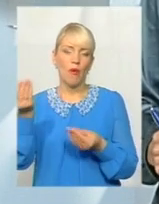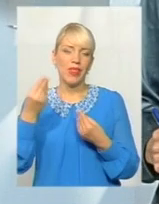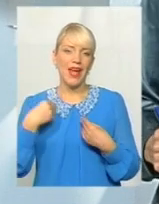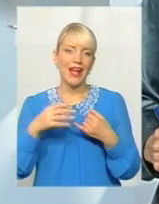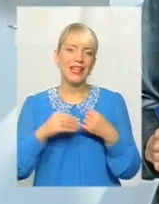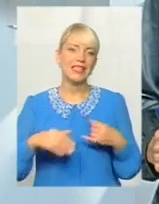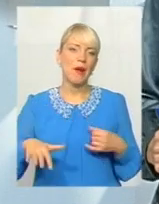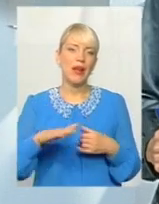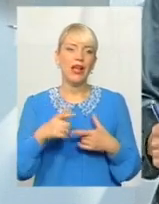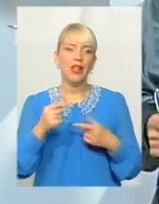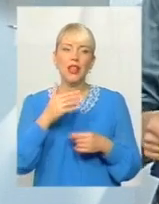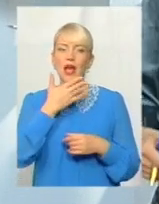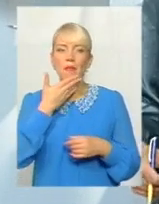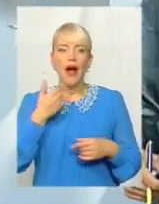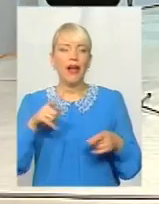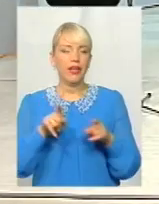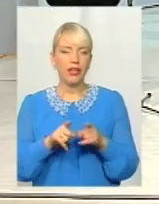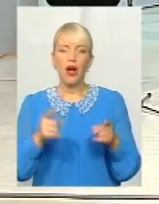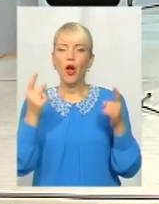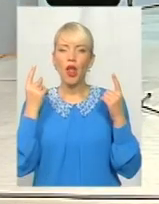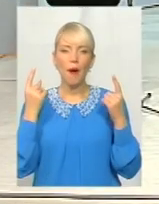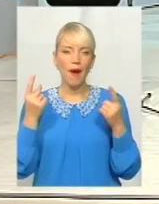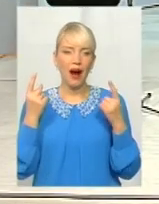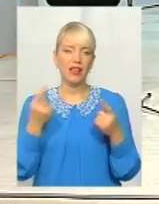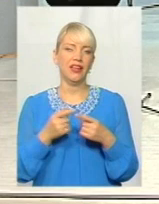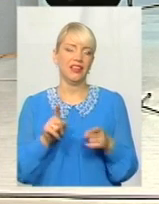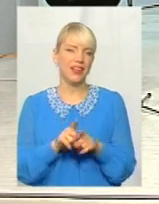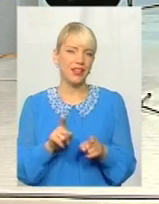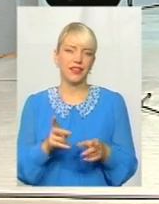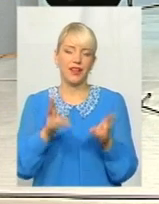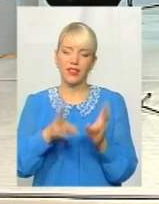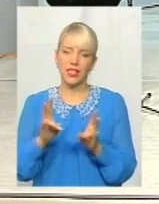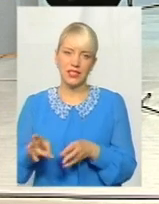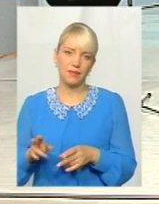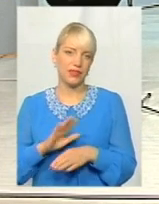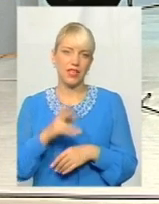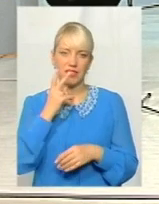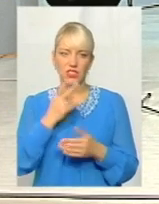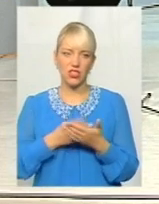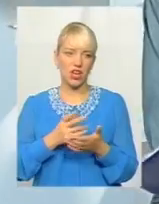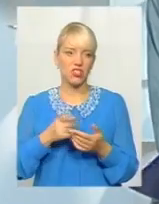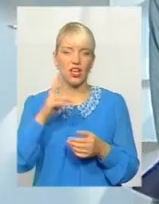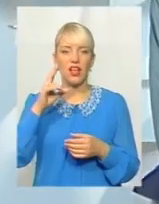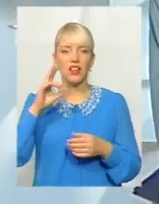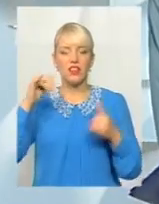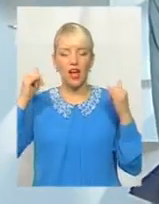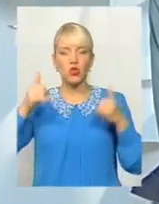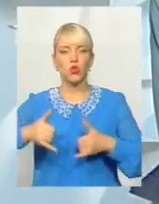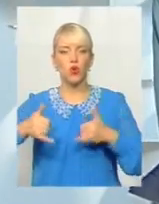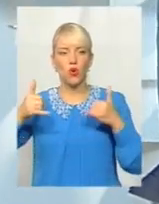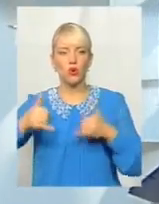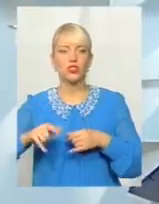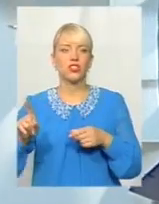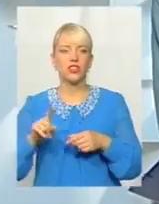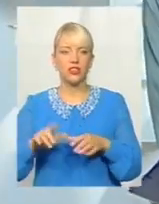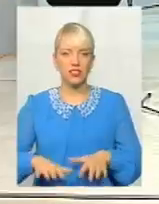де немає таких аж дуже глобальних катаклізмів, ну, незважаючи на сьогоднішній дощ, який залив майже всі зливні